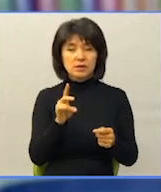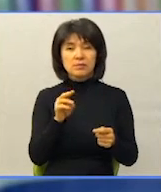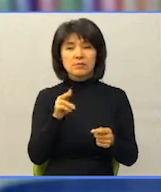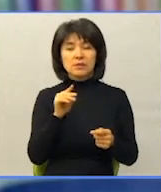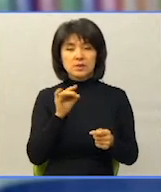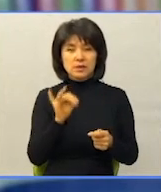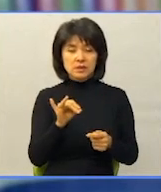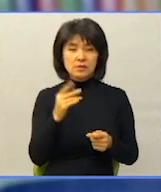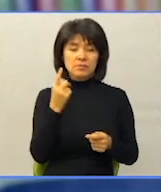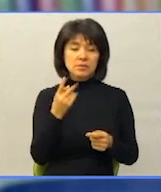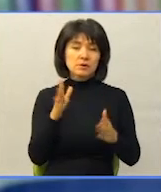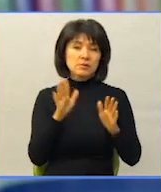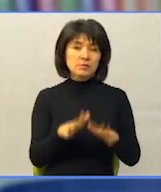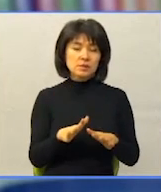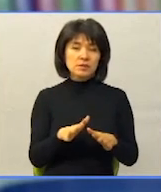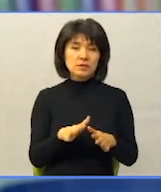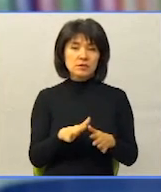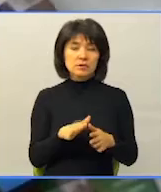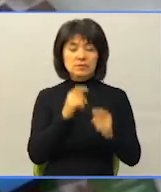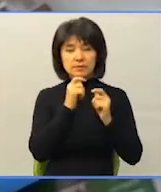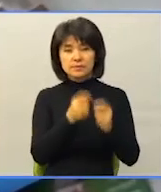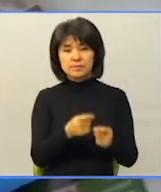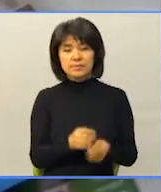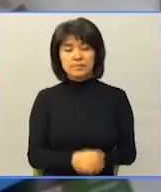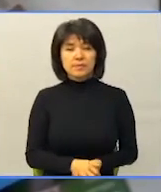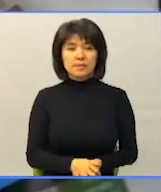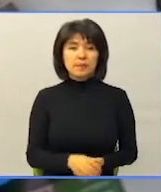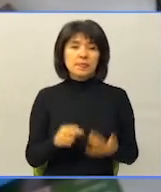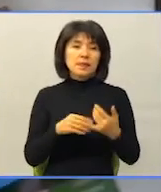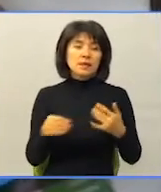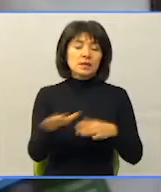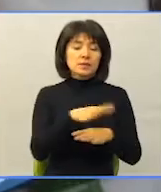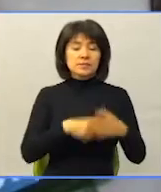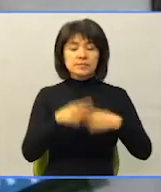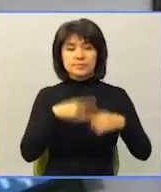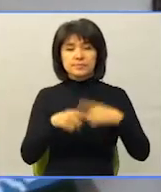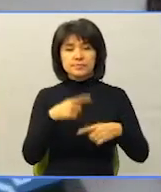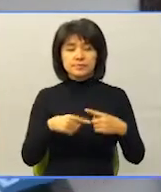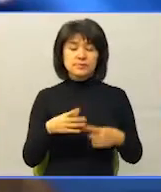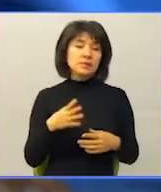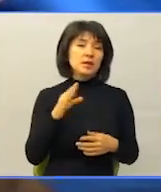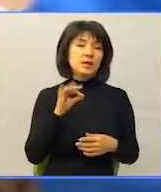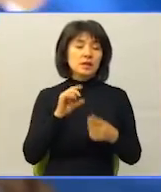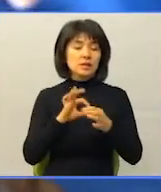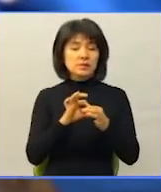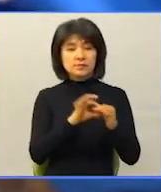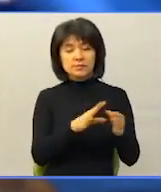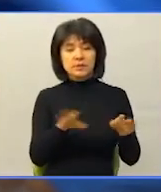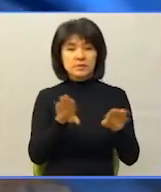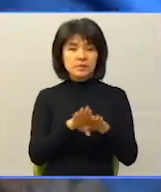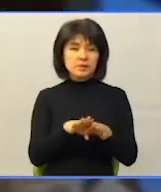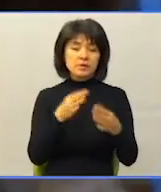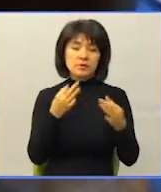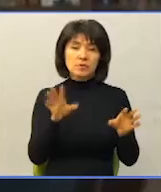жаңағыдай бірінші орын иегері атанды. Жерлесіміз отанына келген сәттен түрлі олимпиадаларда бақ сынауда,